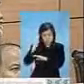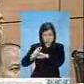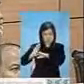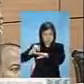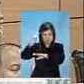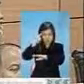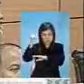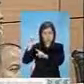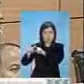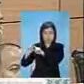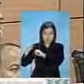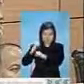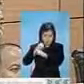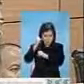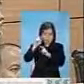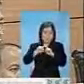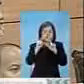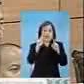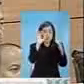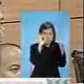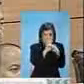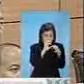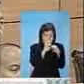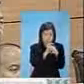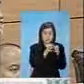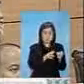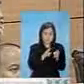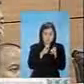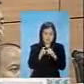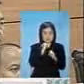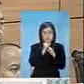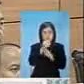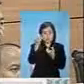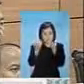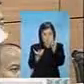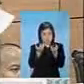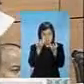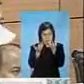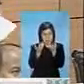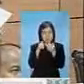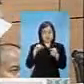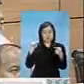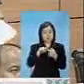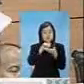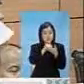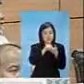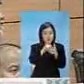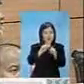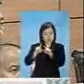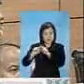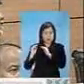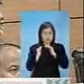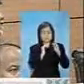ของท่านได้แต่ผมเป็นห่วงกลไกยุติธรรมที่จะอำนวยความยุติธรรมให้กับทุกผู้นามอย่างเท่าเ